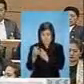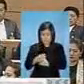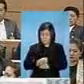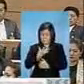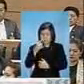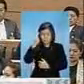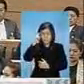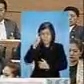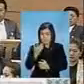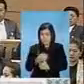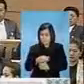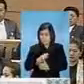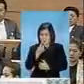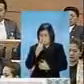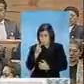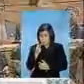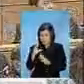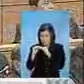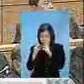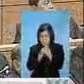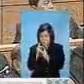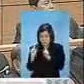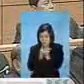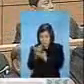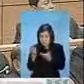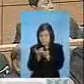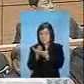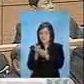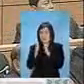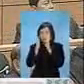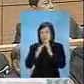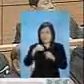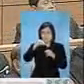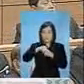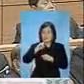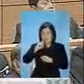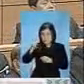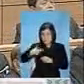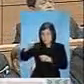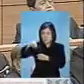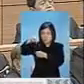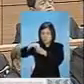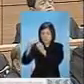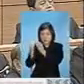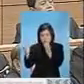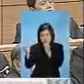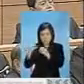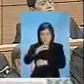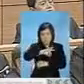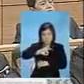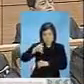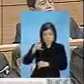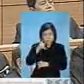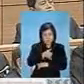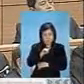อกตกใจไอ้อย่างนั้นเนี่ยคนที่มีคดีเข้าไปอยู่ในศาลรัฐธรรมนูญเขาไม่มีสิทธิ์หวั่นไหวต่อความยุติ